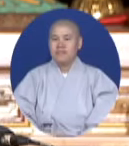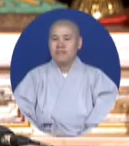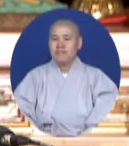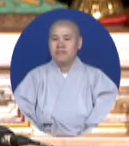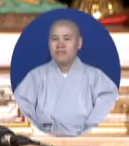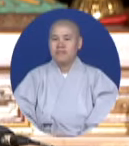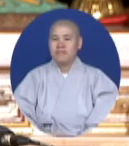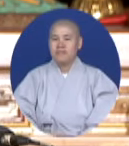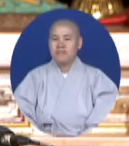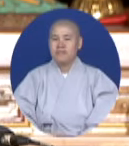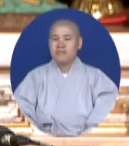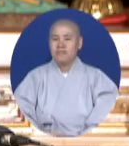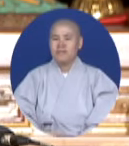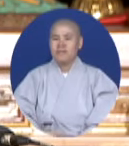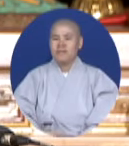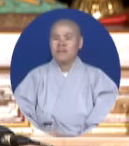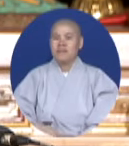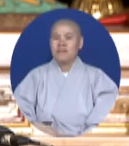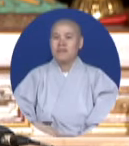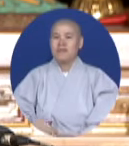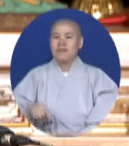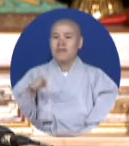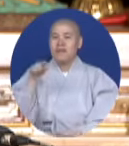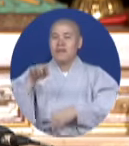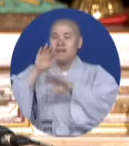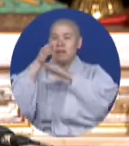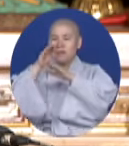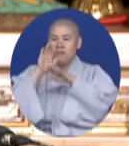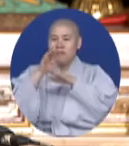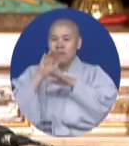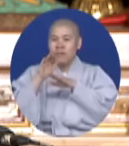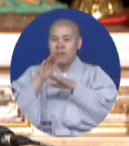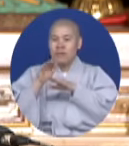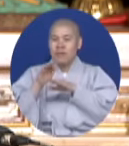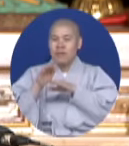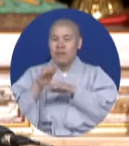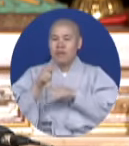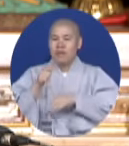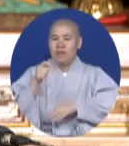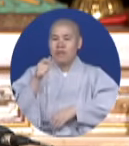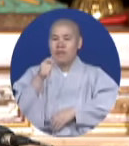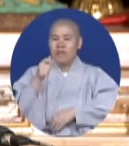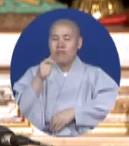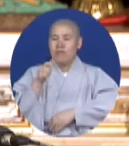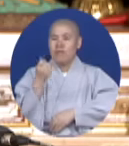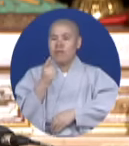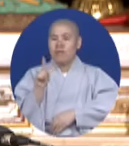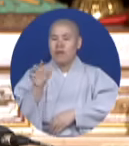이 법문은 60권 화음경